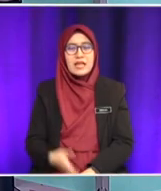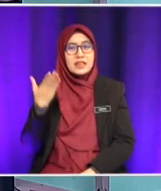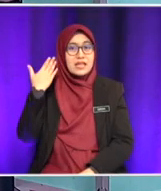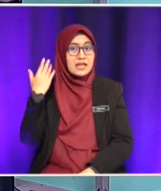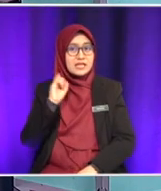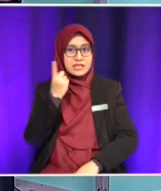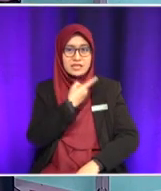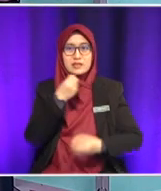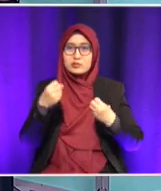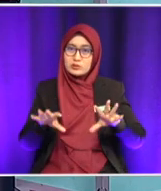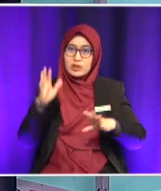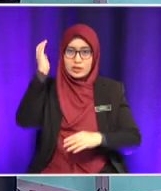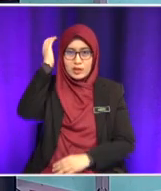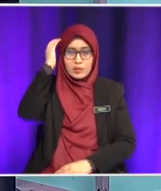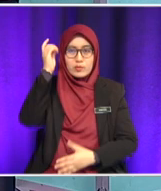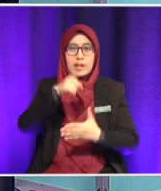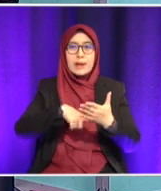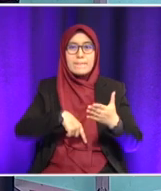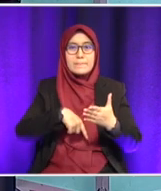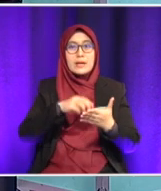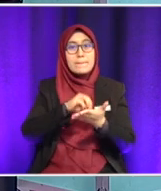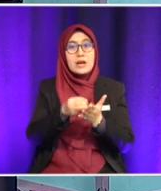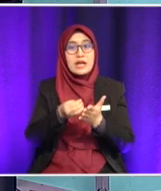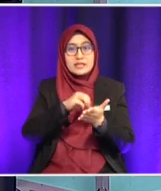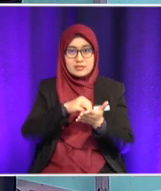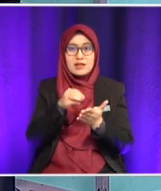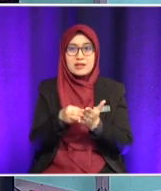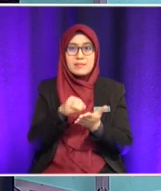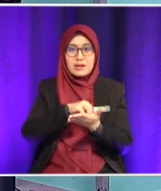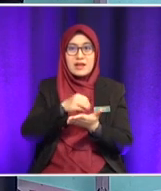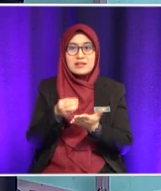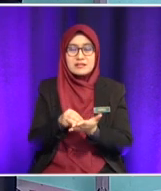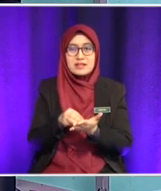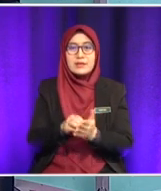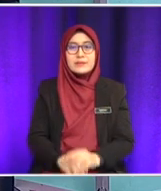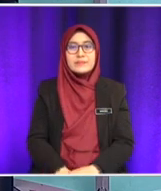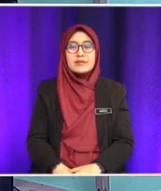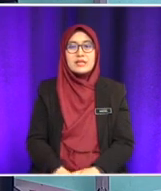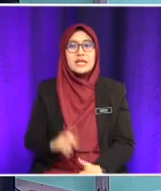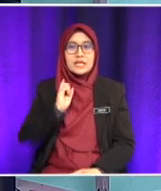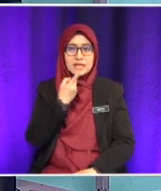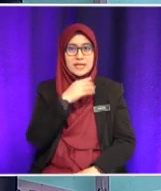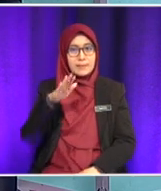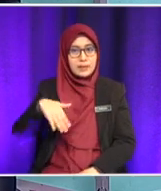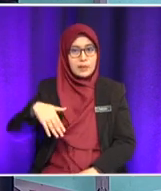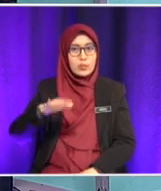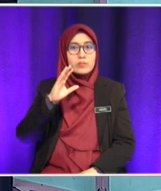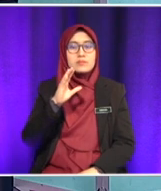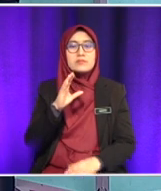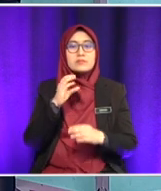dimasukkan dengan gangguan seksual pendarahan seksual tetapi kita belum jelas sekali lagi ciri-ciri